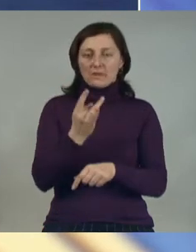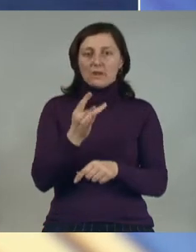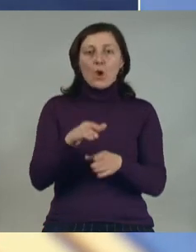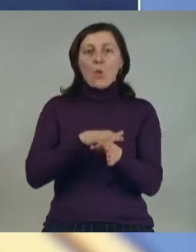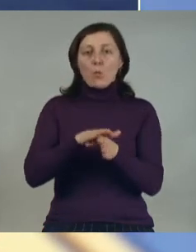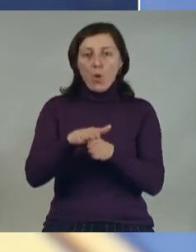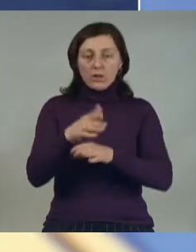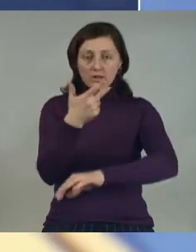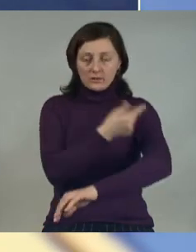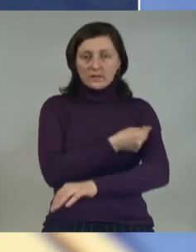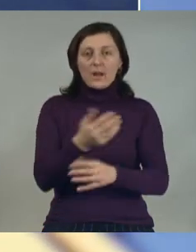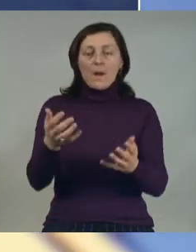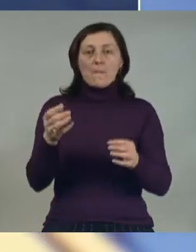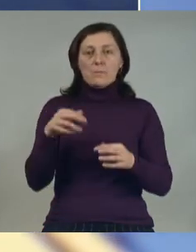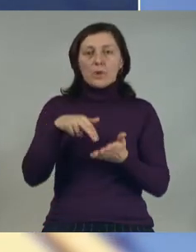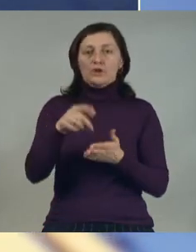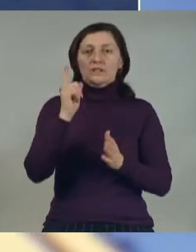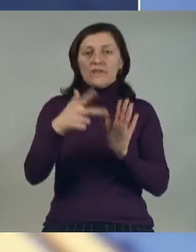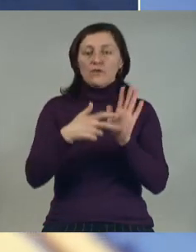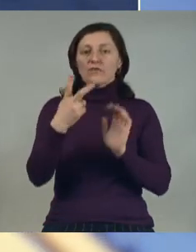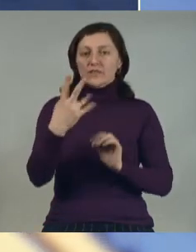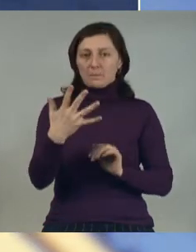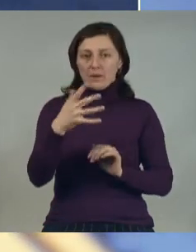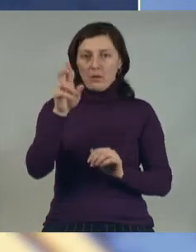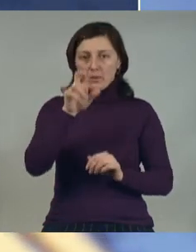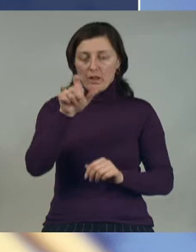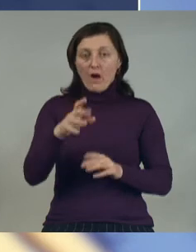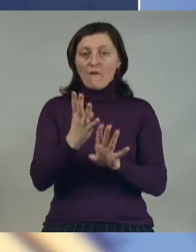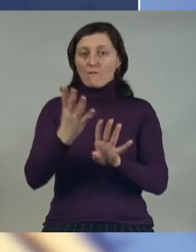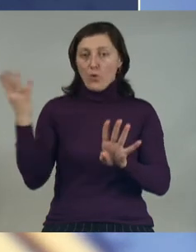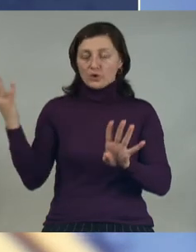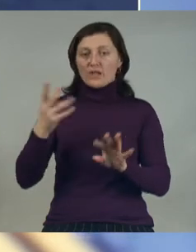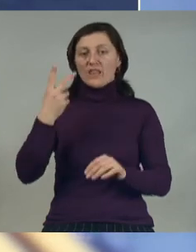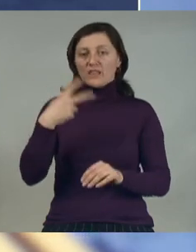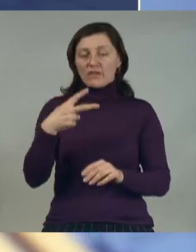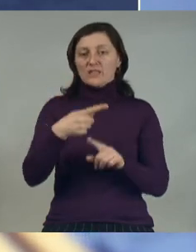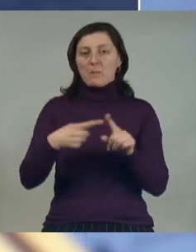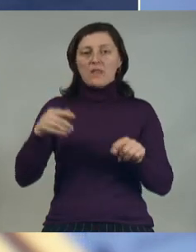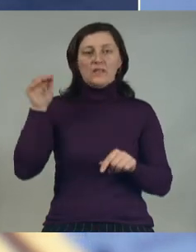цикл прошли 1825 белгородцев в очереди на прививку 20 с половиной тысяч жителей региона